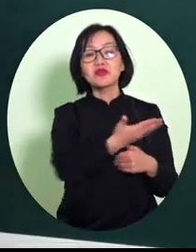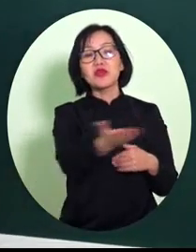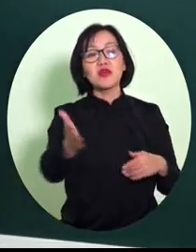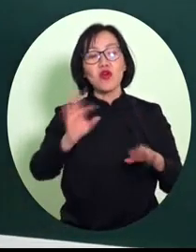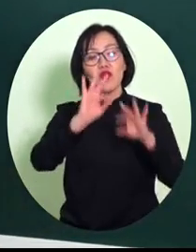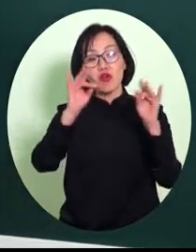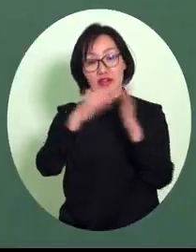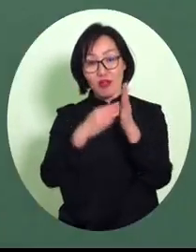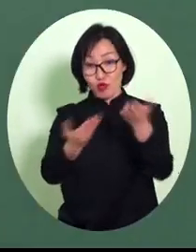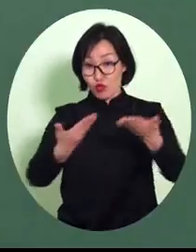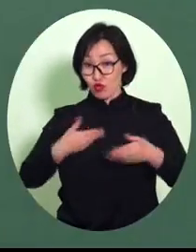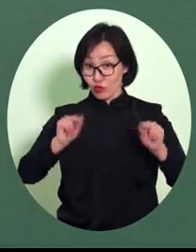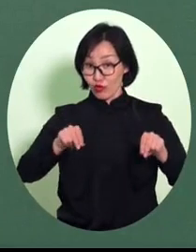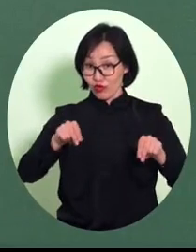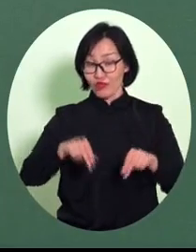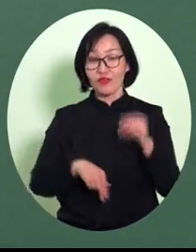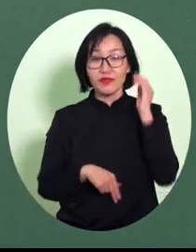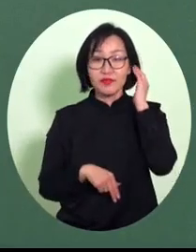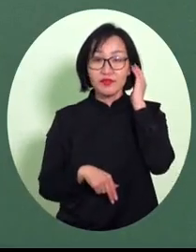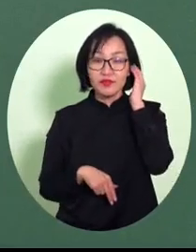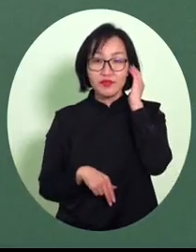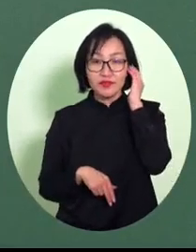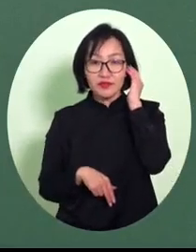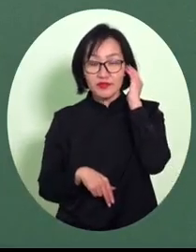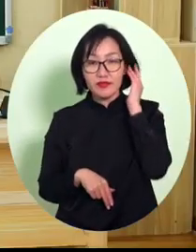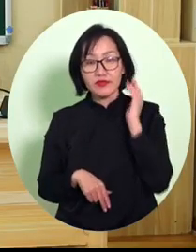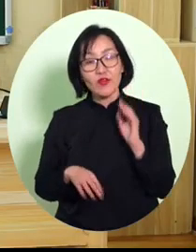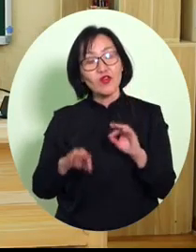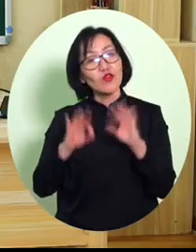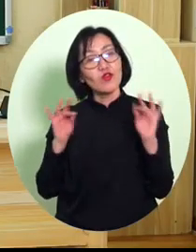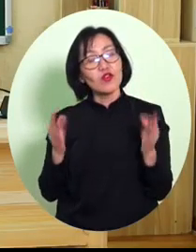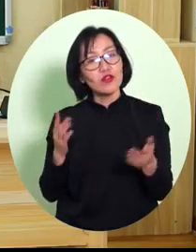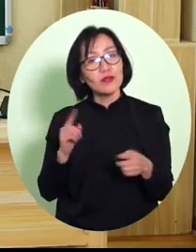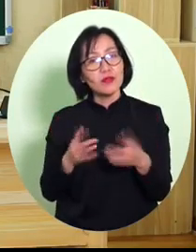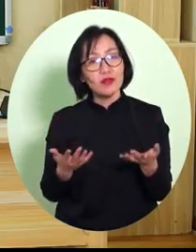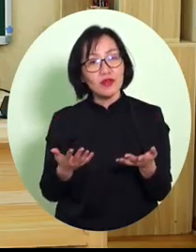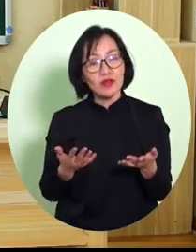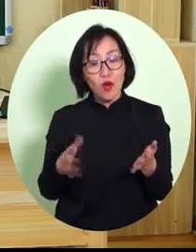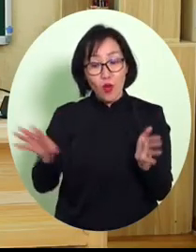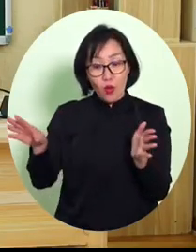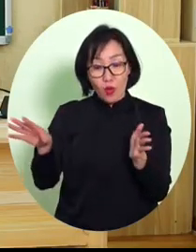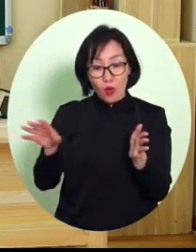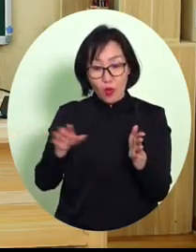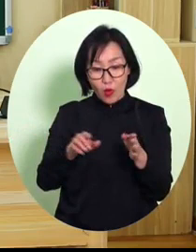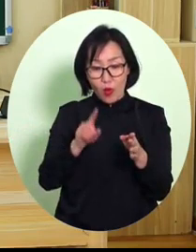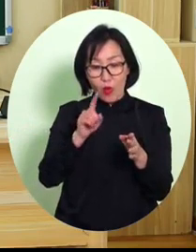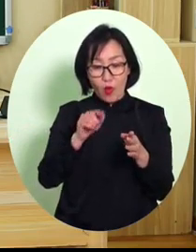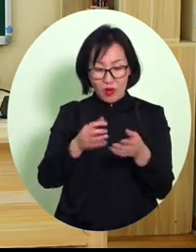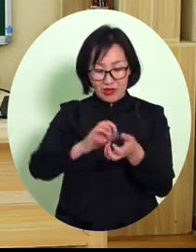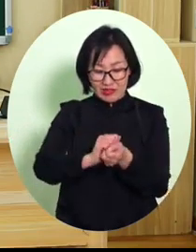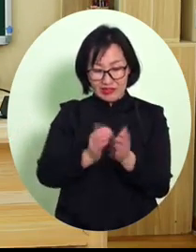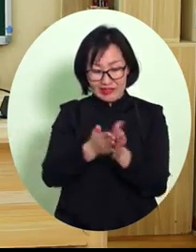бас тайлбарлаж бас болно шүү зэ хүүхдүүдээ. За мөн өөрөөр бас за хуйлсан